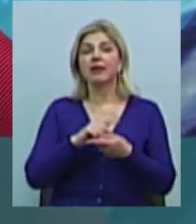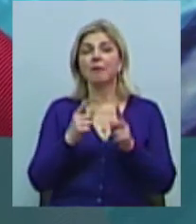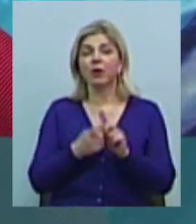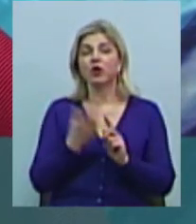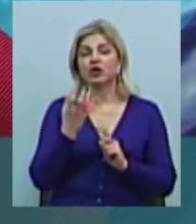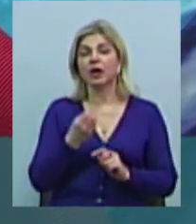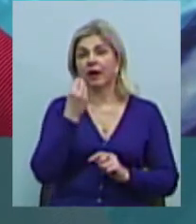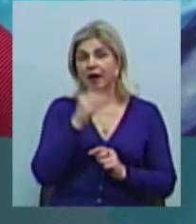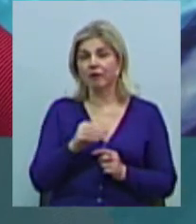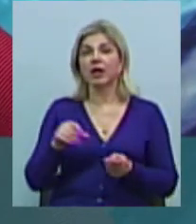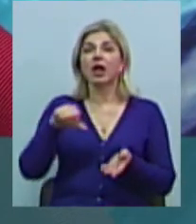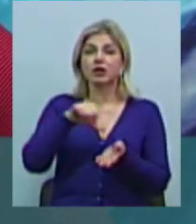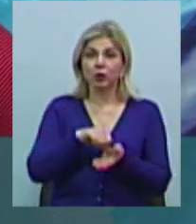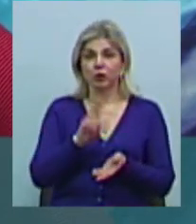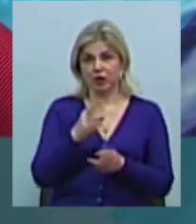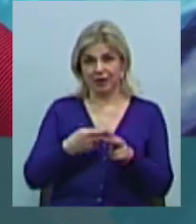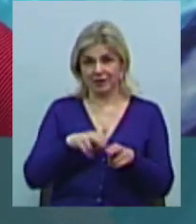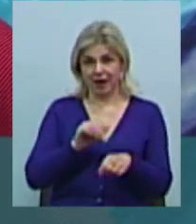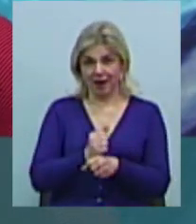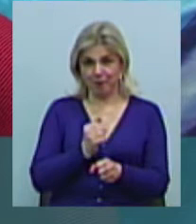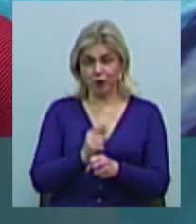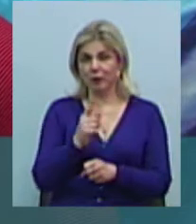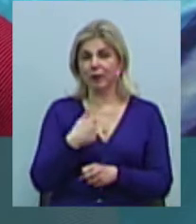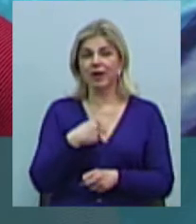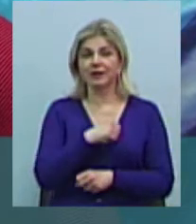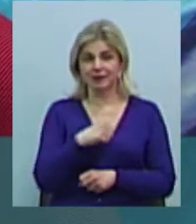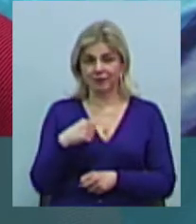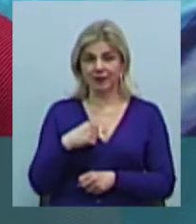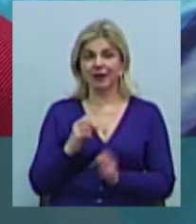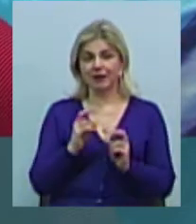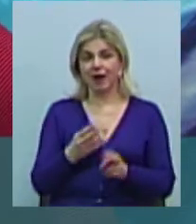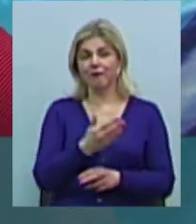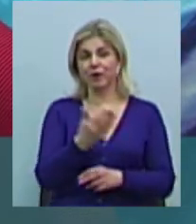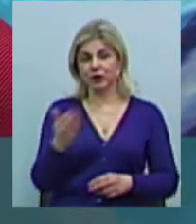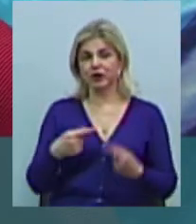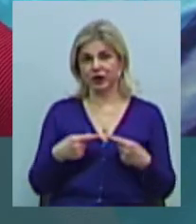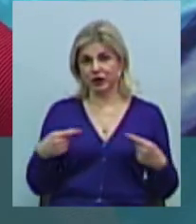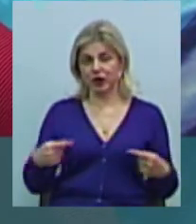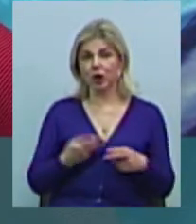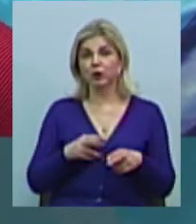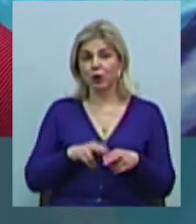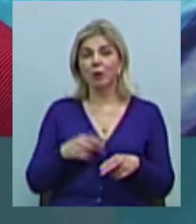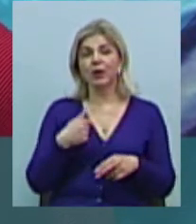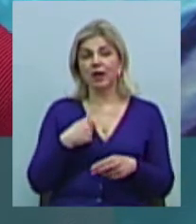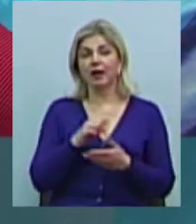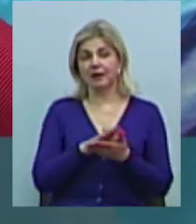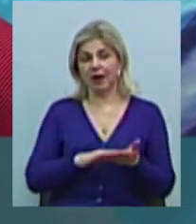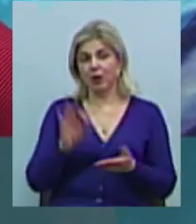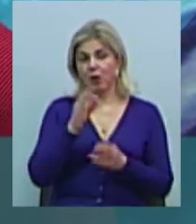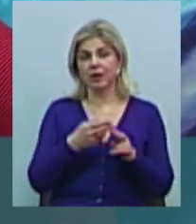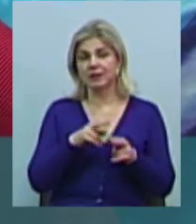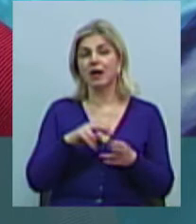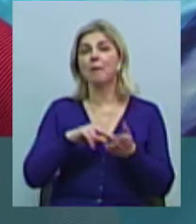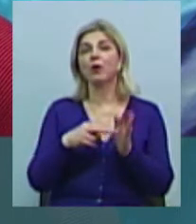краще долучатись до цієї роботи, тому що я сама така, як і вони інші. Тому, в принципі, я далі скажу про всі